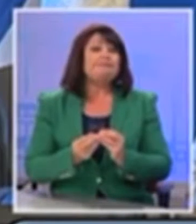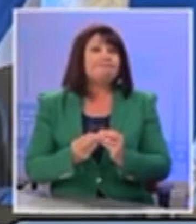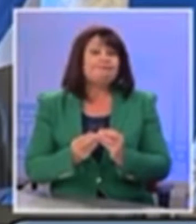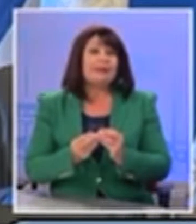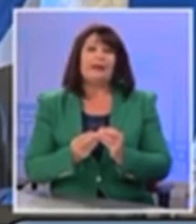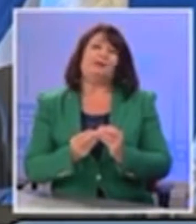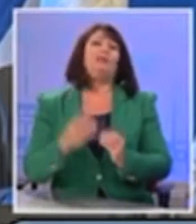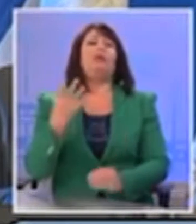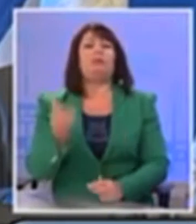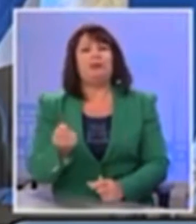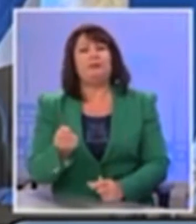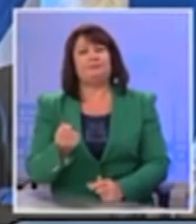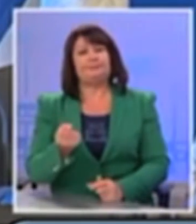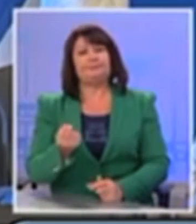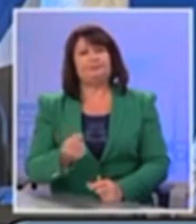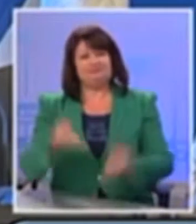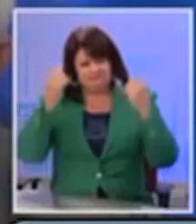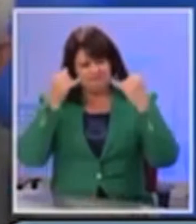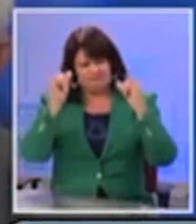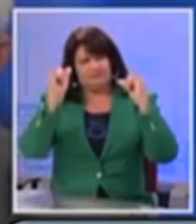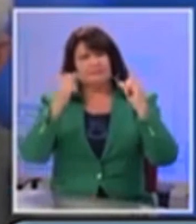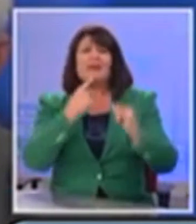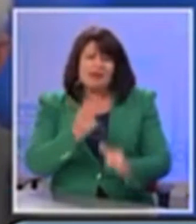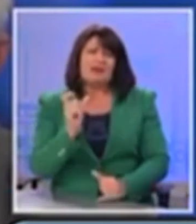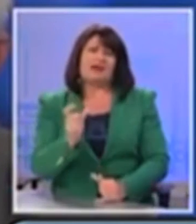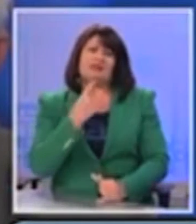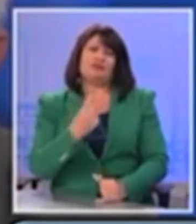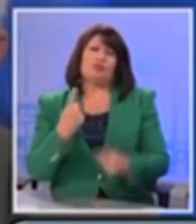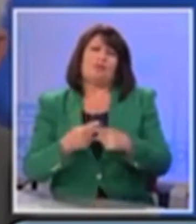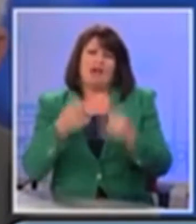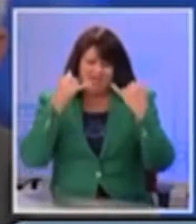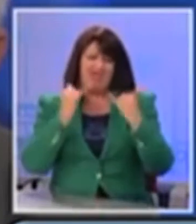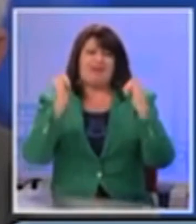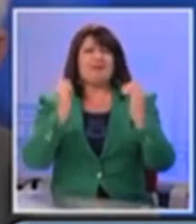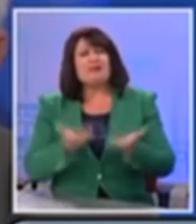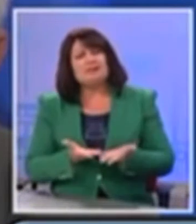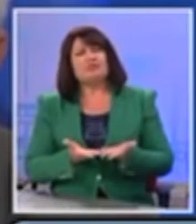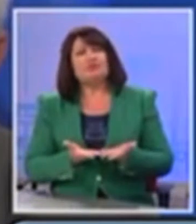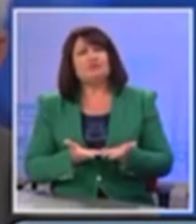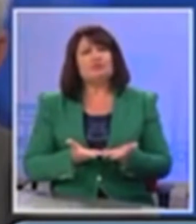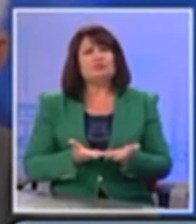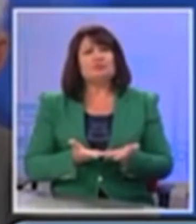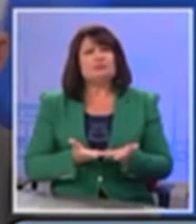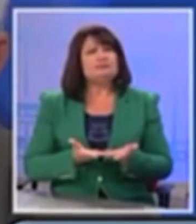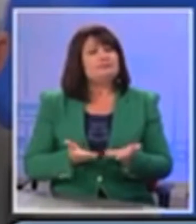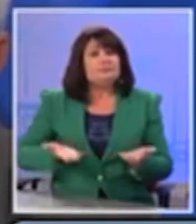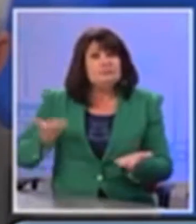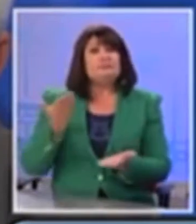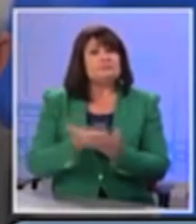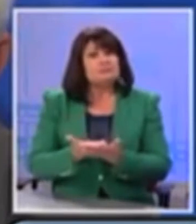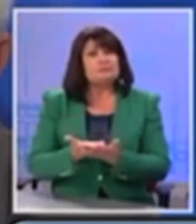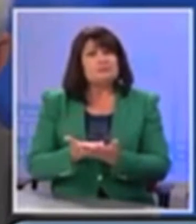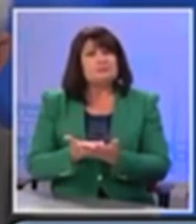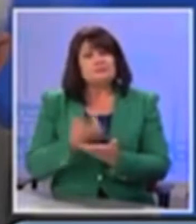l'outrecuidance, ont le culot de proposer que la discussion sur un mécanisme de résolution de